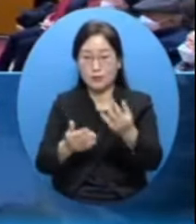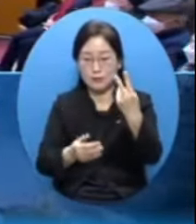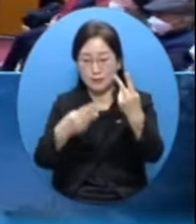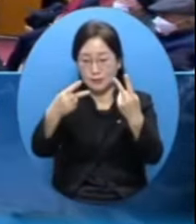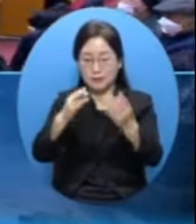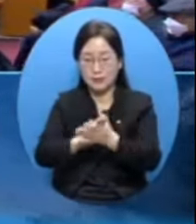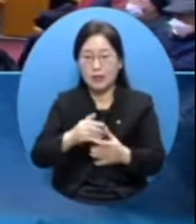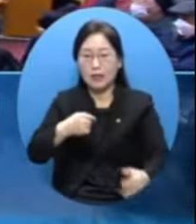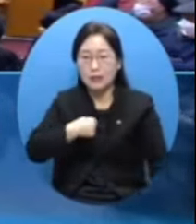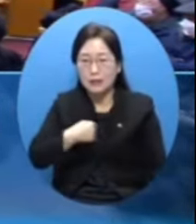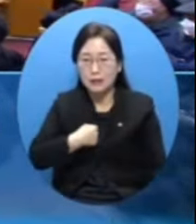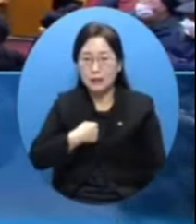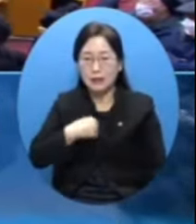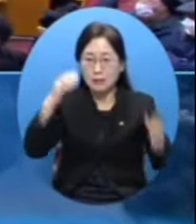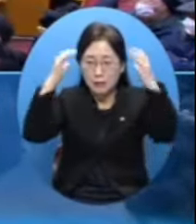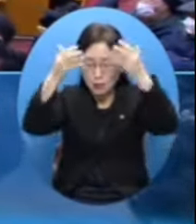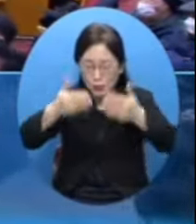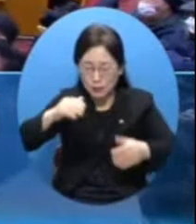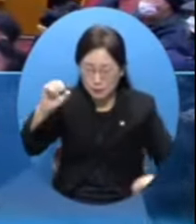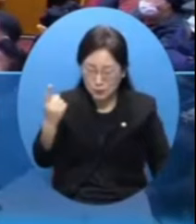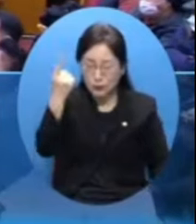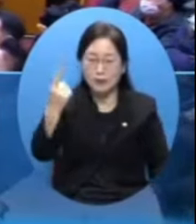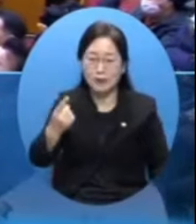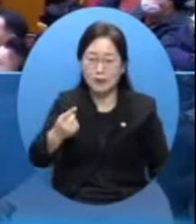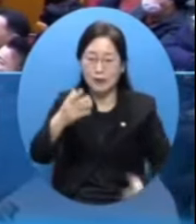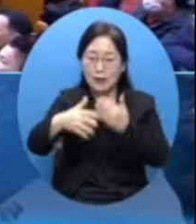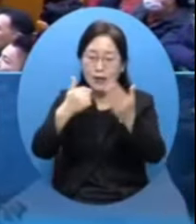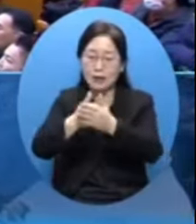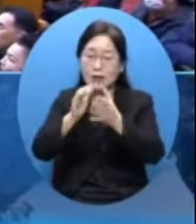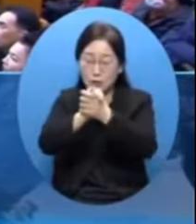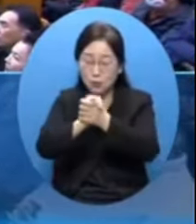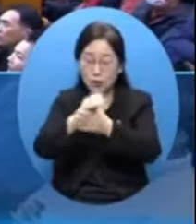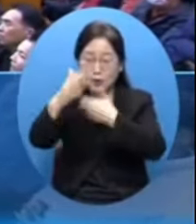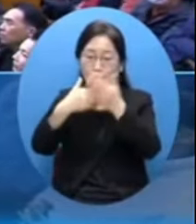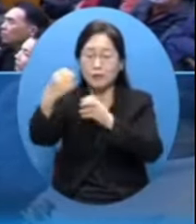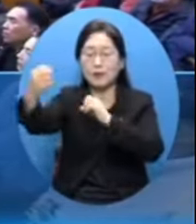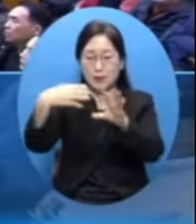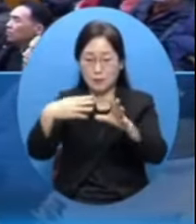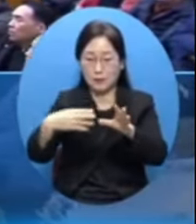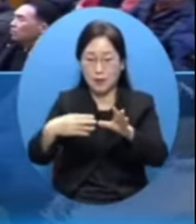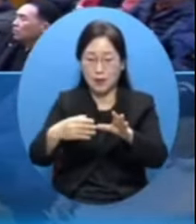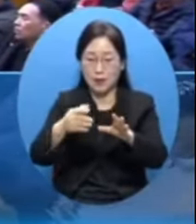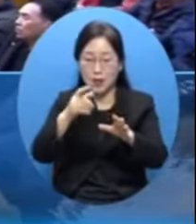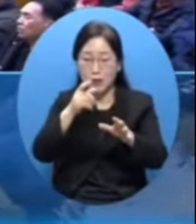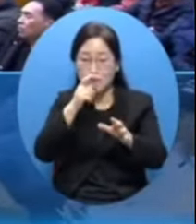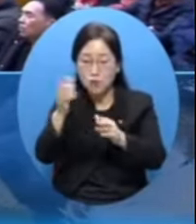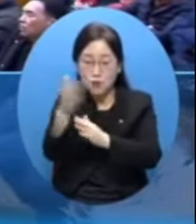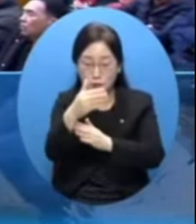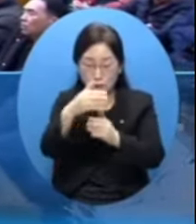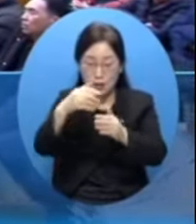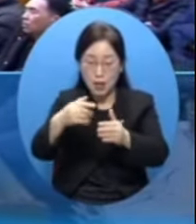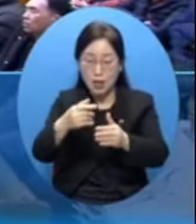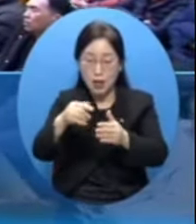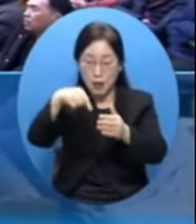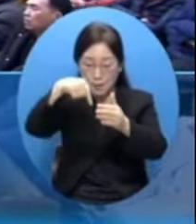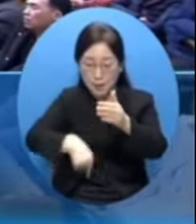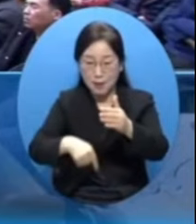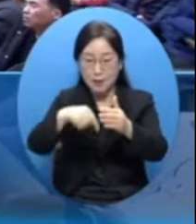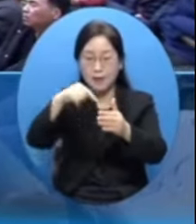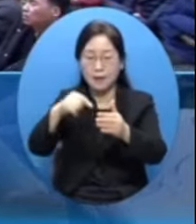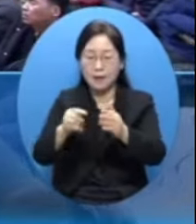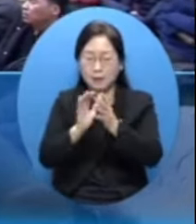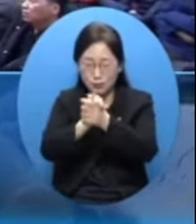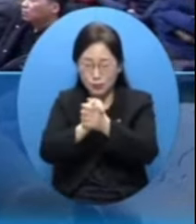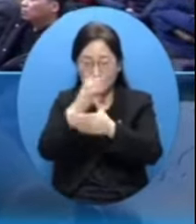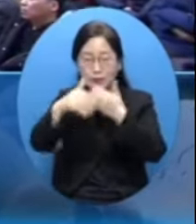말미암아 여호와께 불러 아뢰었더니 주께서 내게 대답하셨고 내가 수월의 뱃속에서 부르짖었더니 주께서 내 음성을